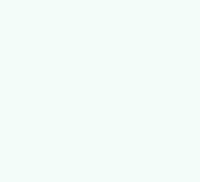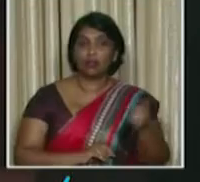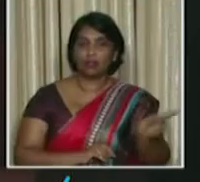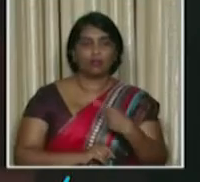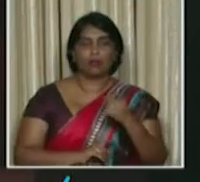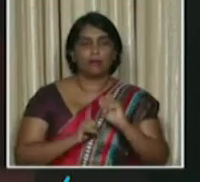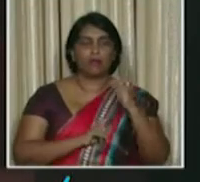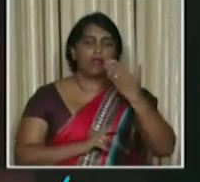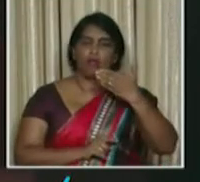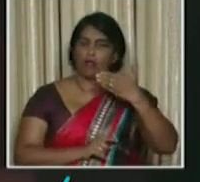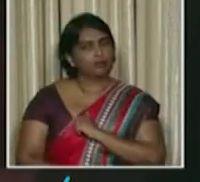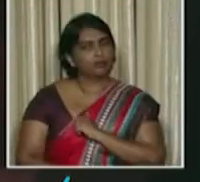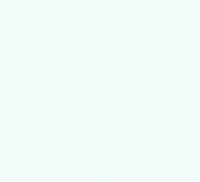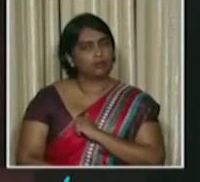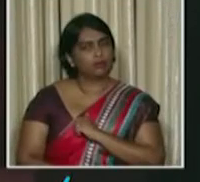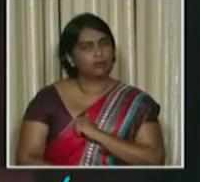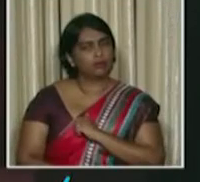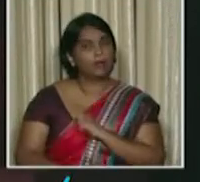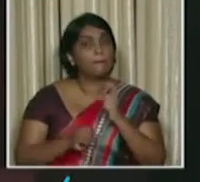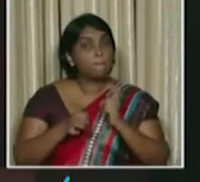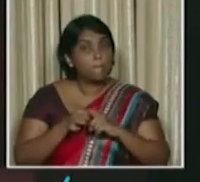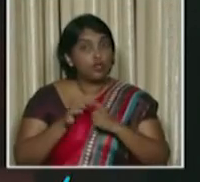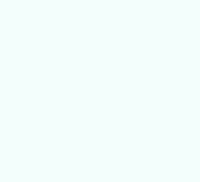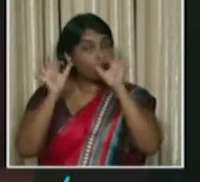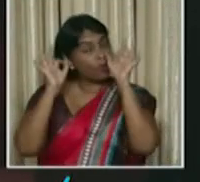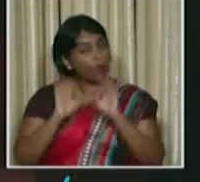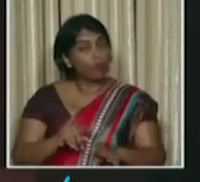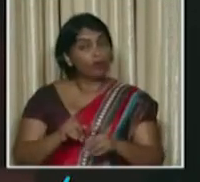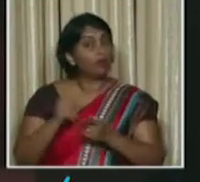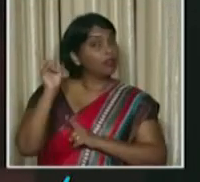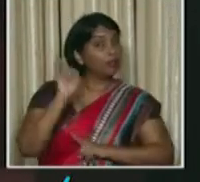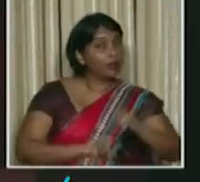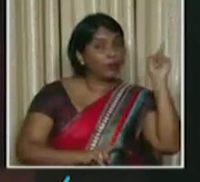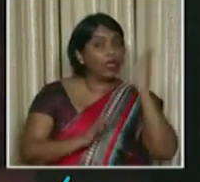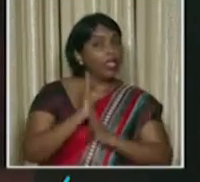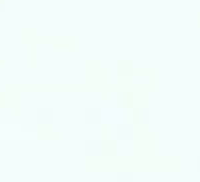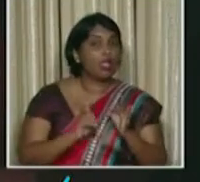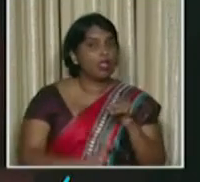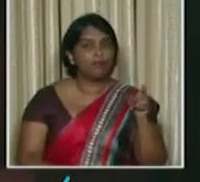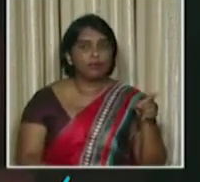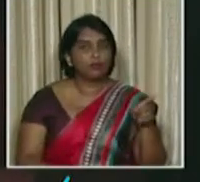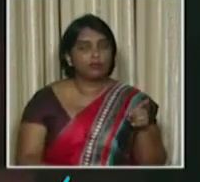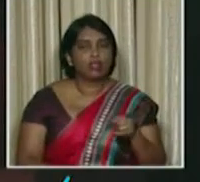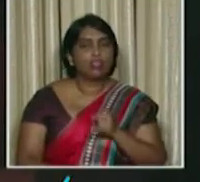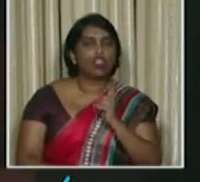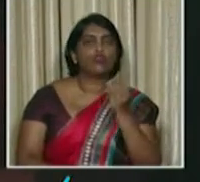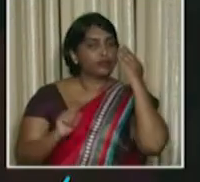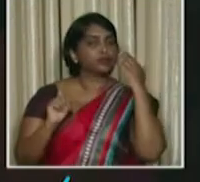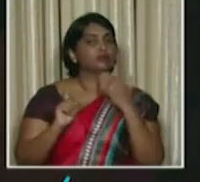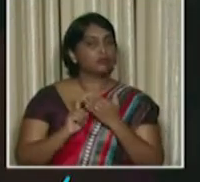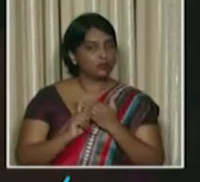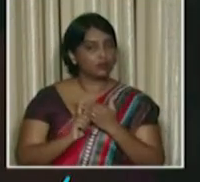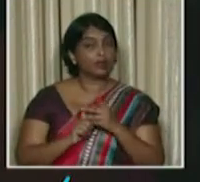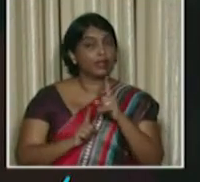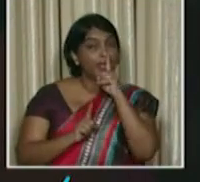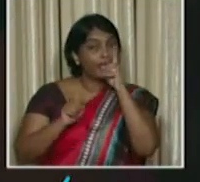එදින පාර්ලිමේන්තුව තහනම් කරා. අර ප්‍රශ්නෙට උත්තර නොදී මෙතනින් නැගිට ගිය ඇමතිවරියට මොකද්ද ඔබතුමා ගන්න ක්‍රියාමාර්ගය?